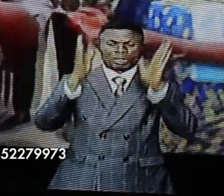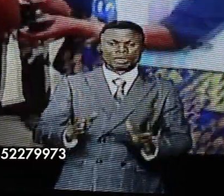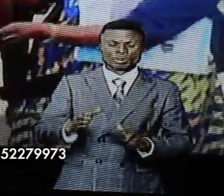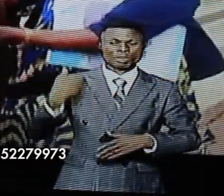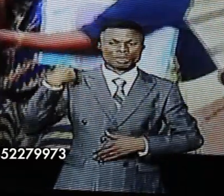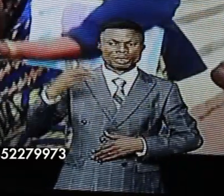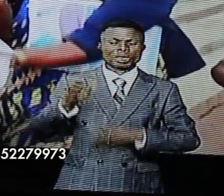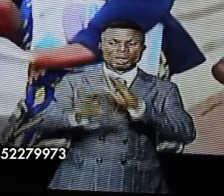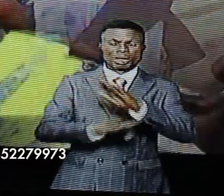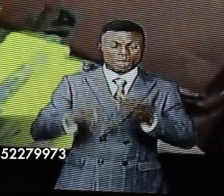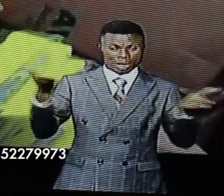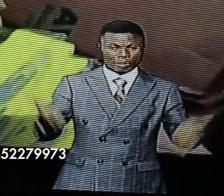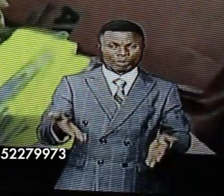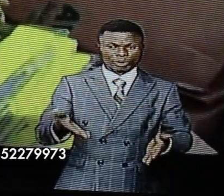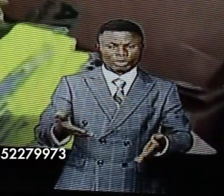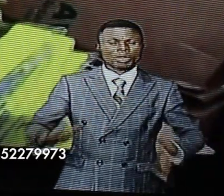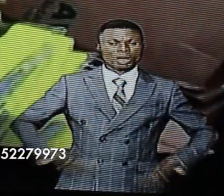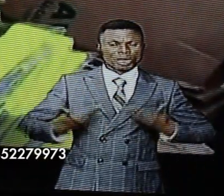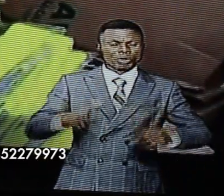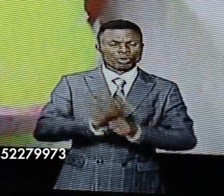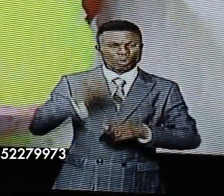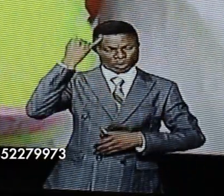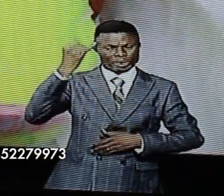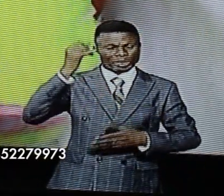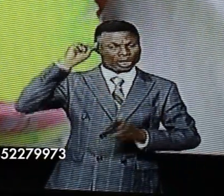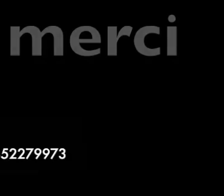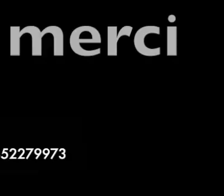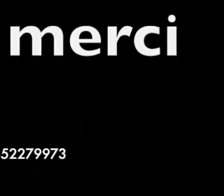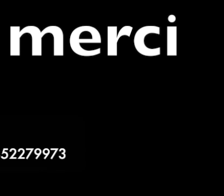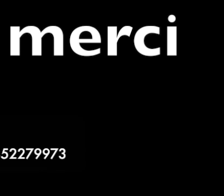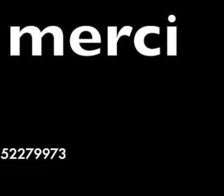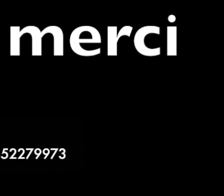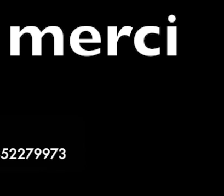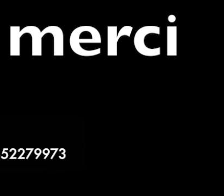l'État à la base et témoins de l'événement saluent cette action du gouvernement qui est...